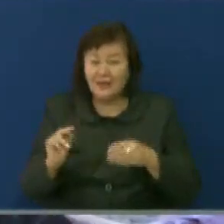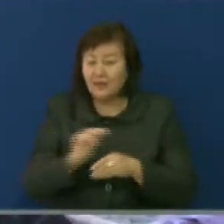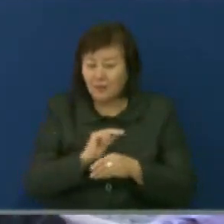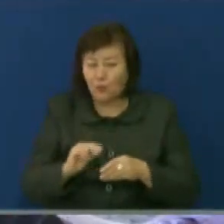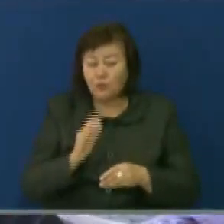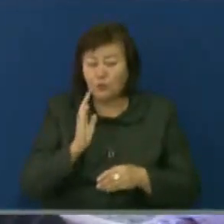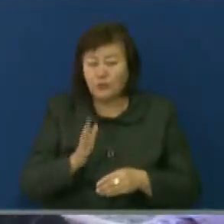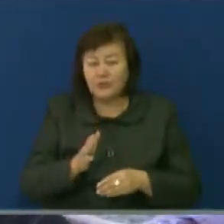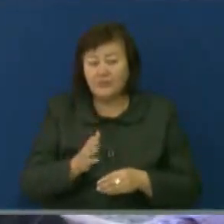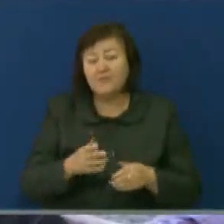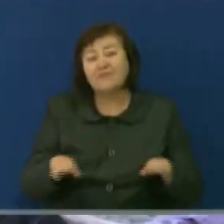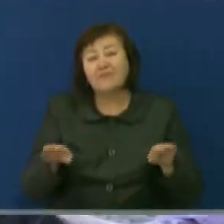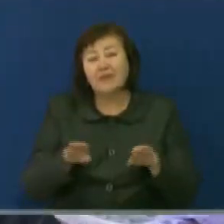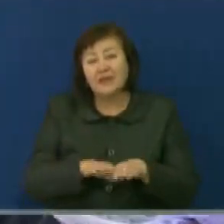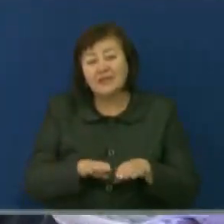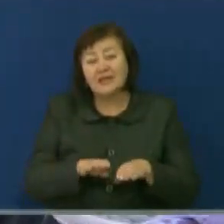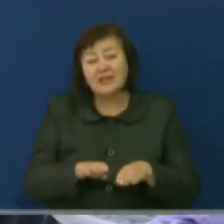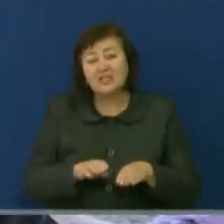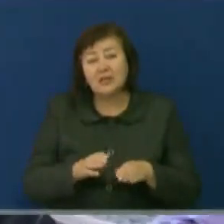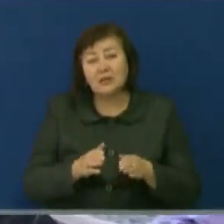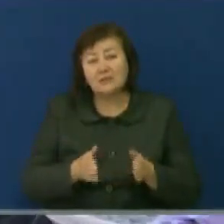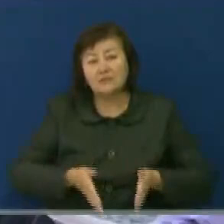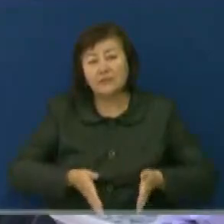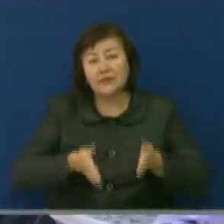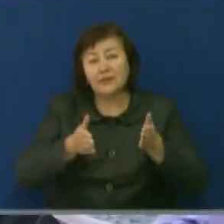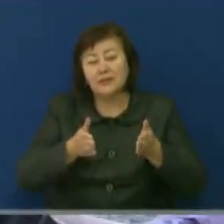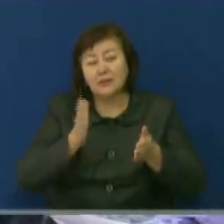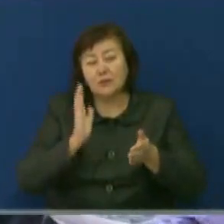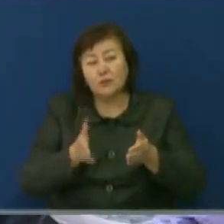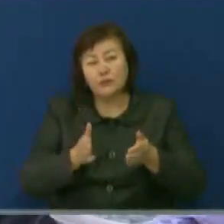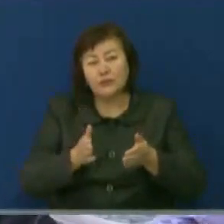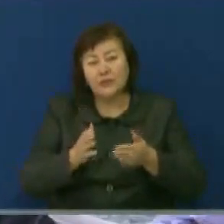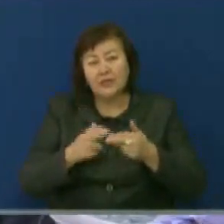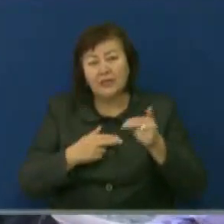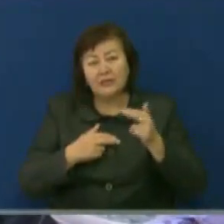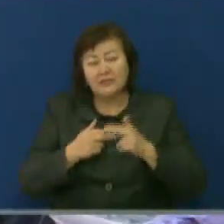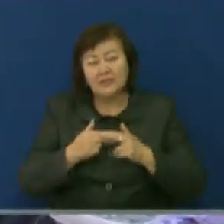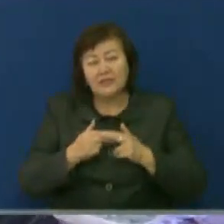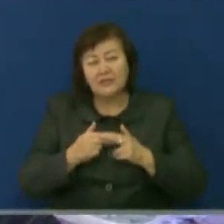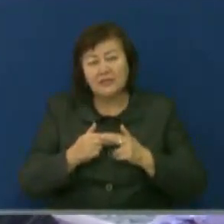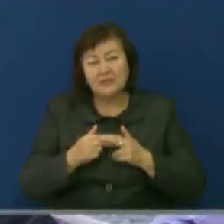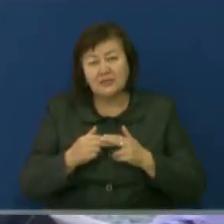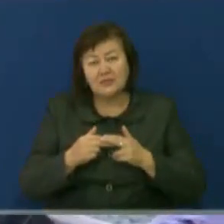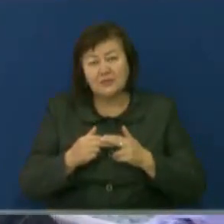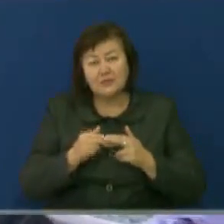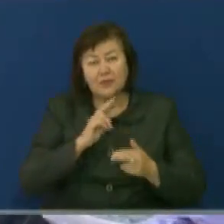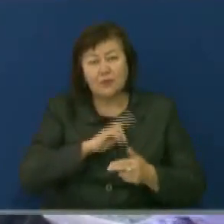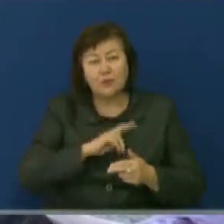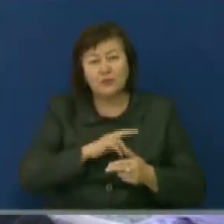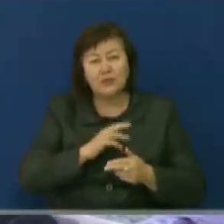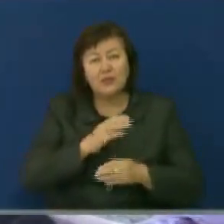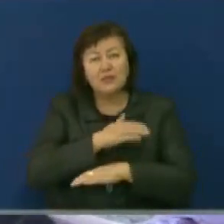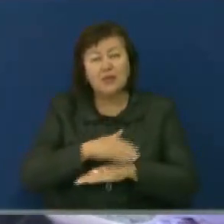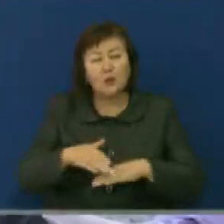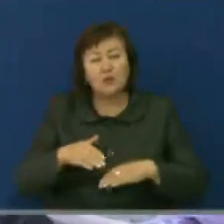Вот. Также параллельно будет вестись строительство, строительные работы на